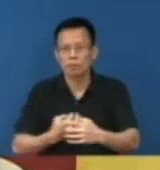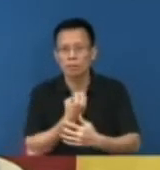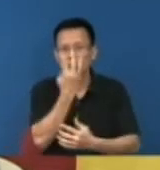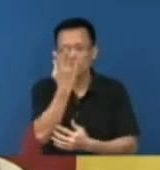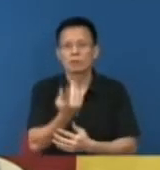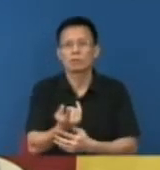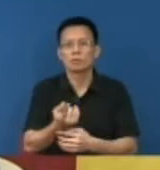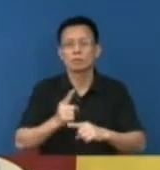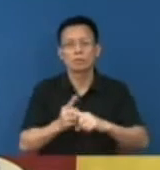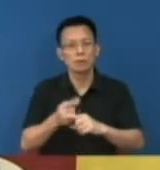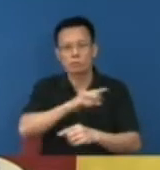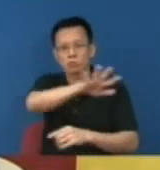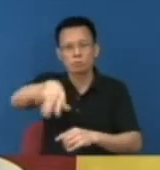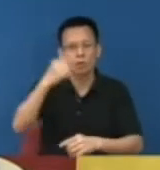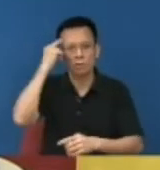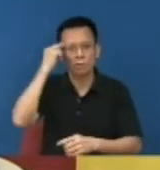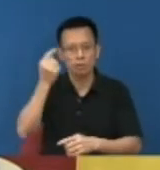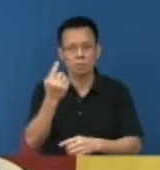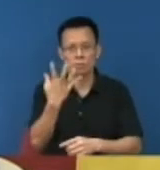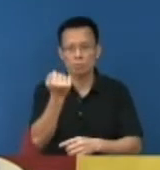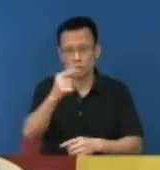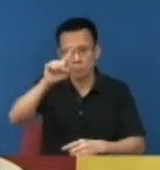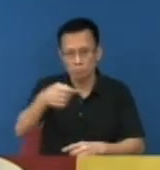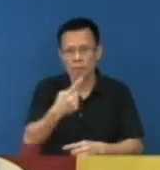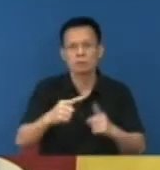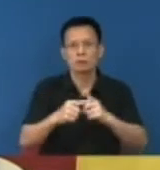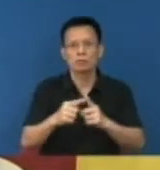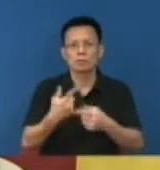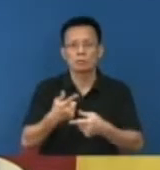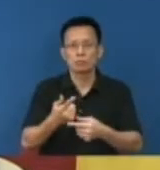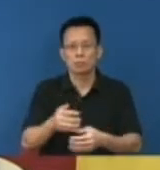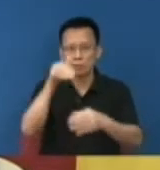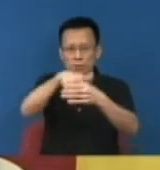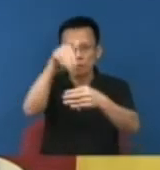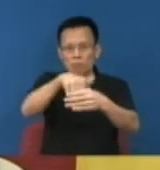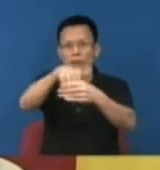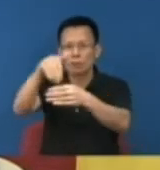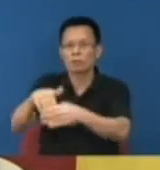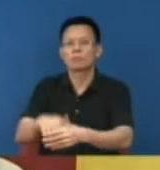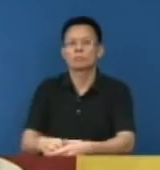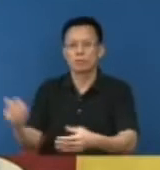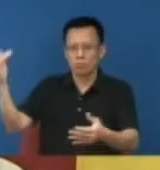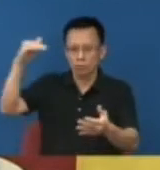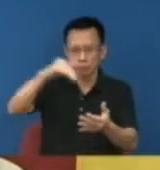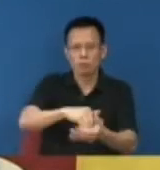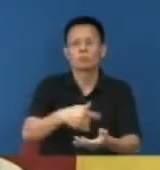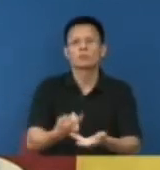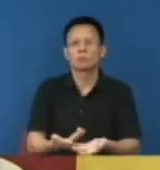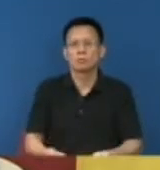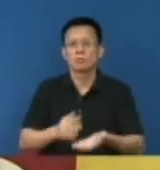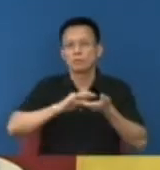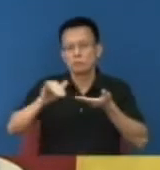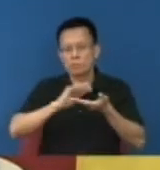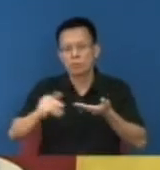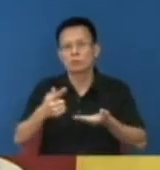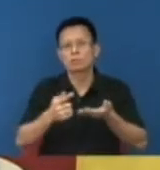面大家都知道有50萬人出去投票的，這個也是直到現在為止最清晰地是用這